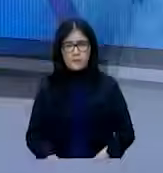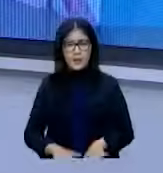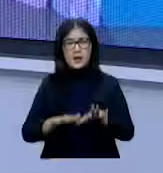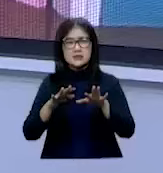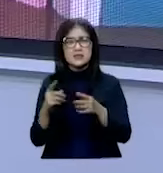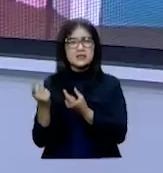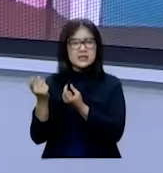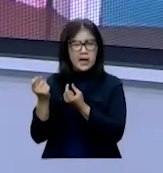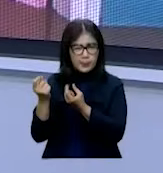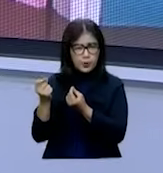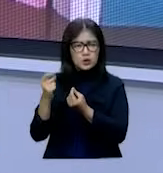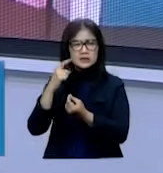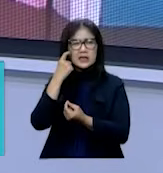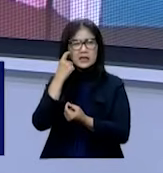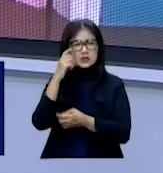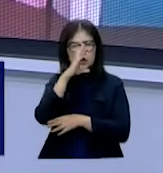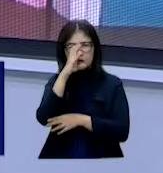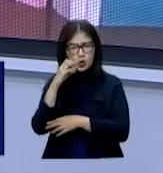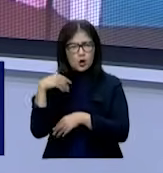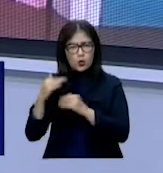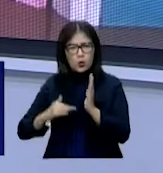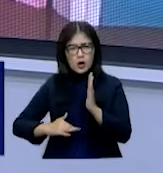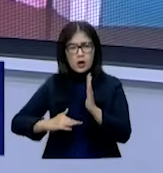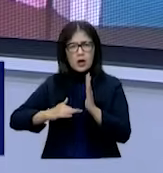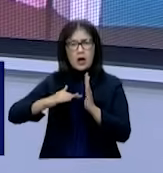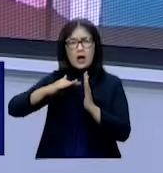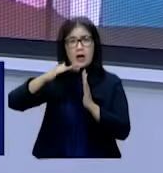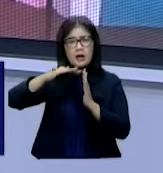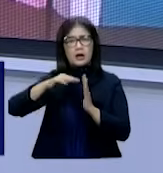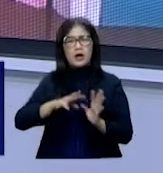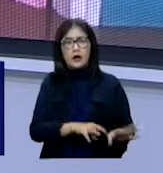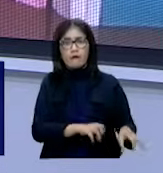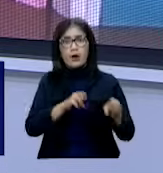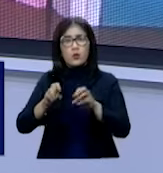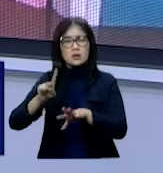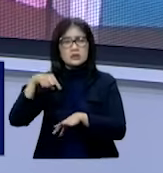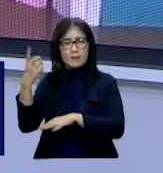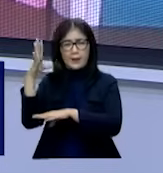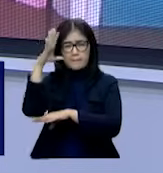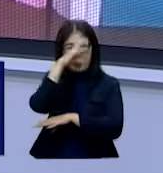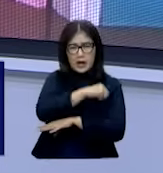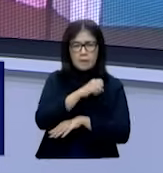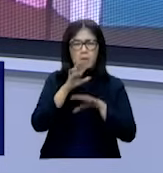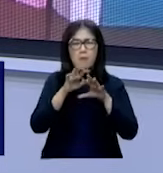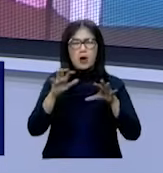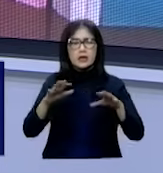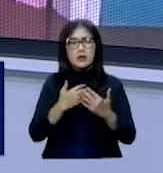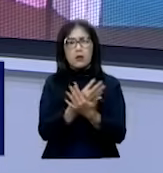sore terus meninggi. Evakuasi dilakukan hingga malam hari karena banyak warga terjebak banjir di dalam rumah.